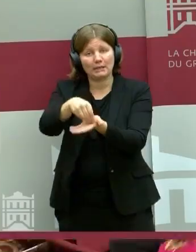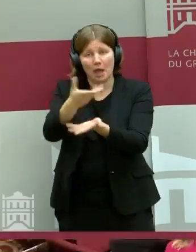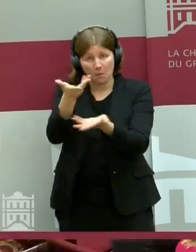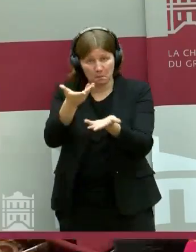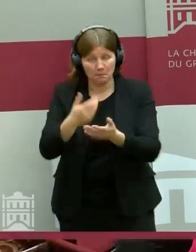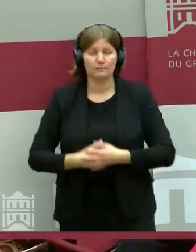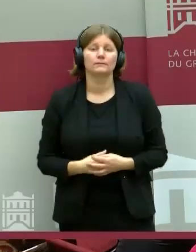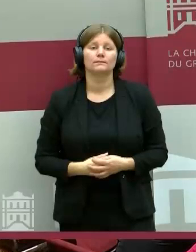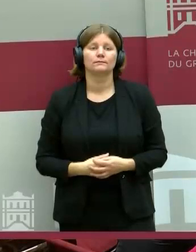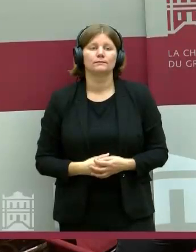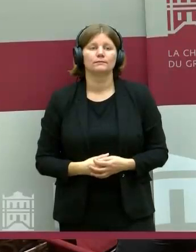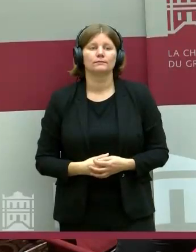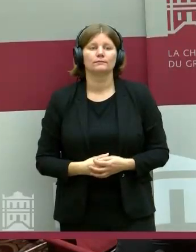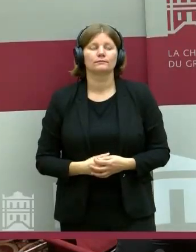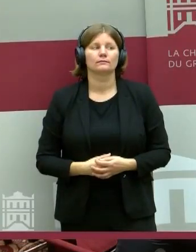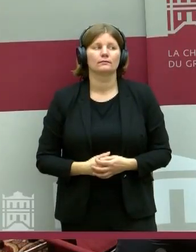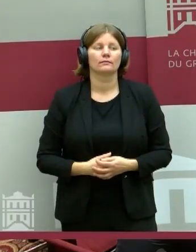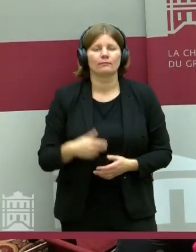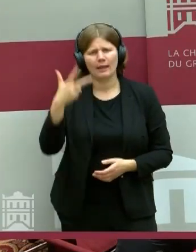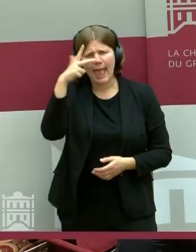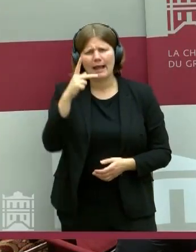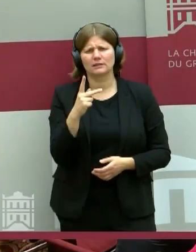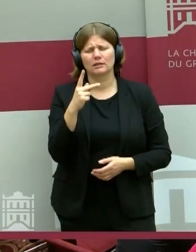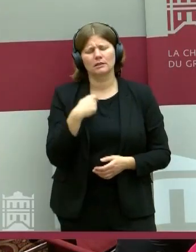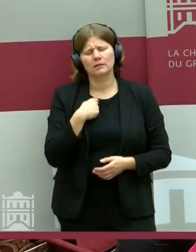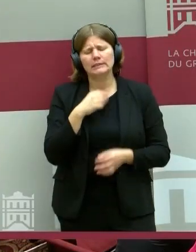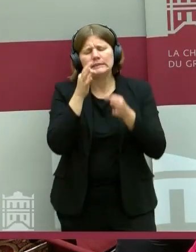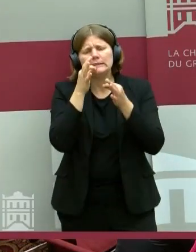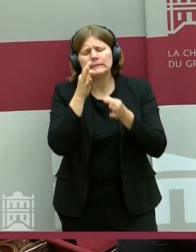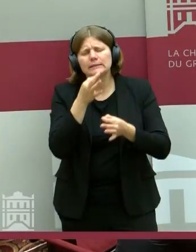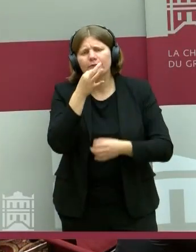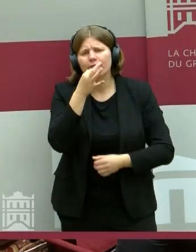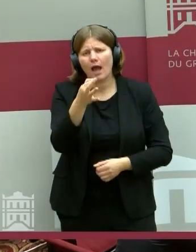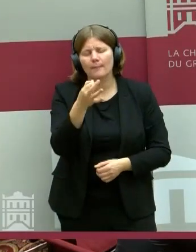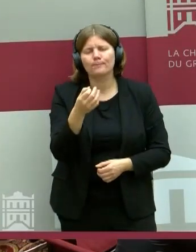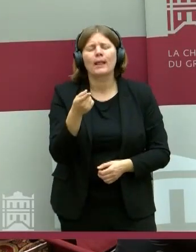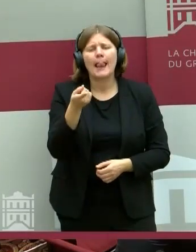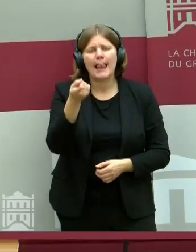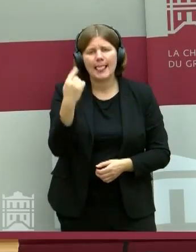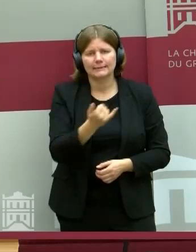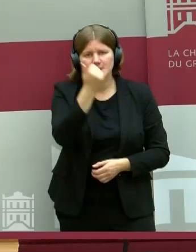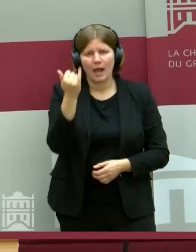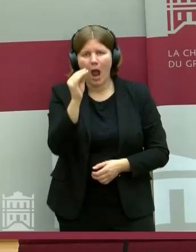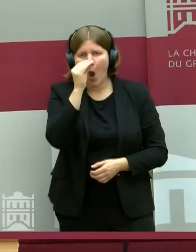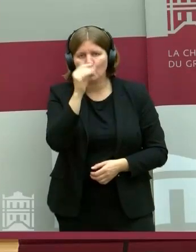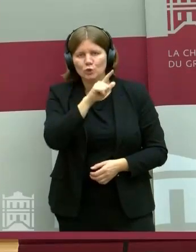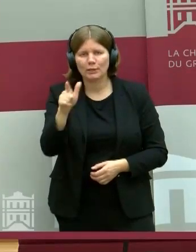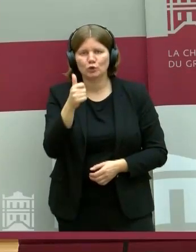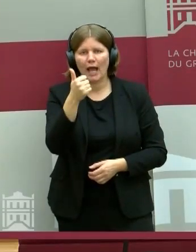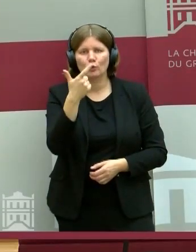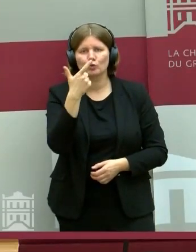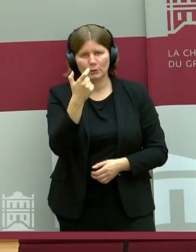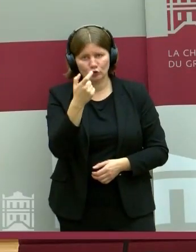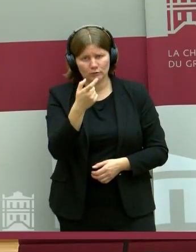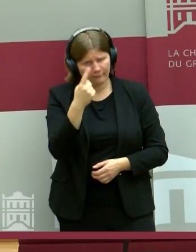hat. Nein, Herr Kartase, stelle ich die präzise froh. Letztes Jahr am August 21. Das